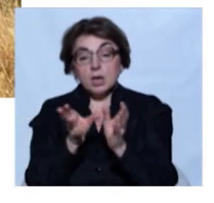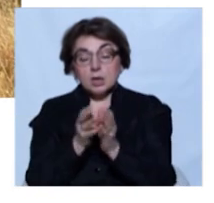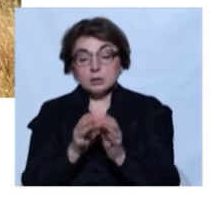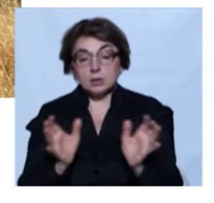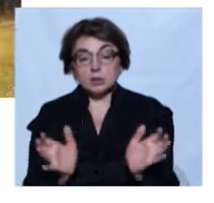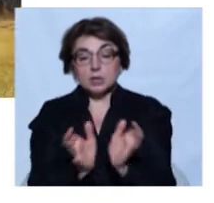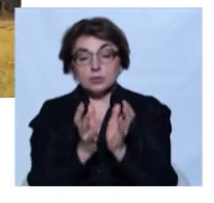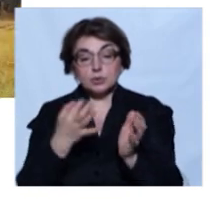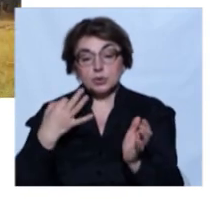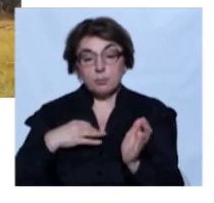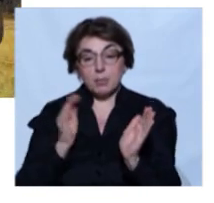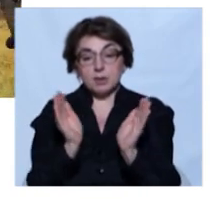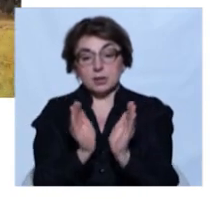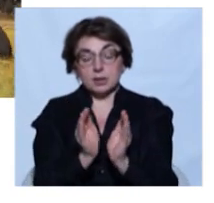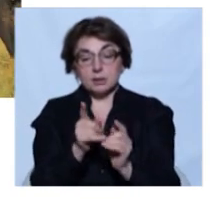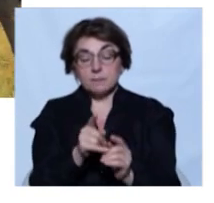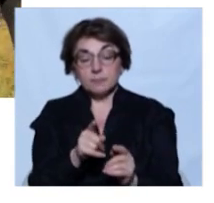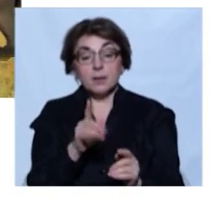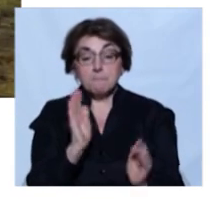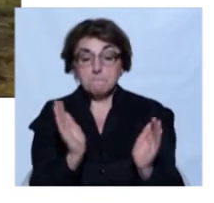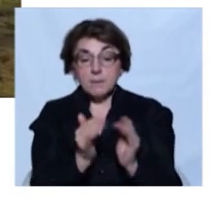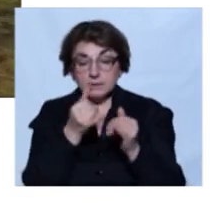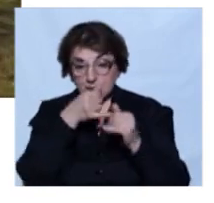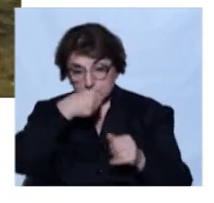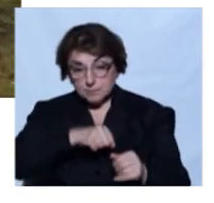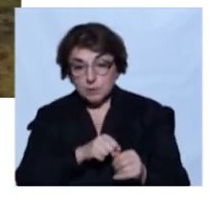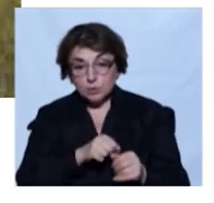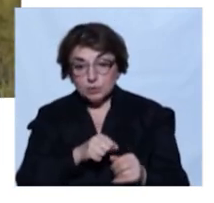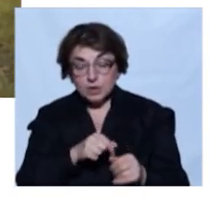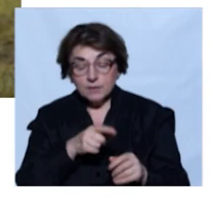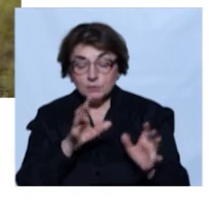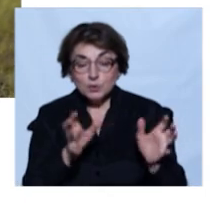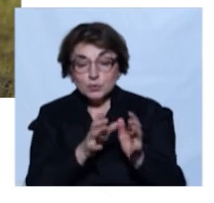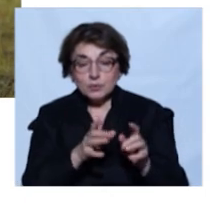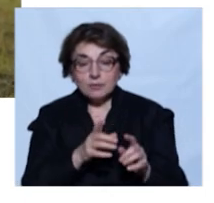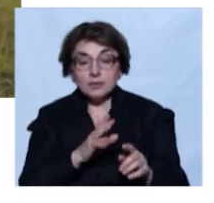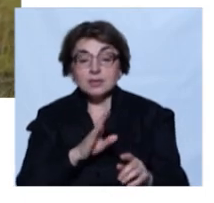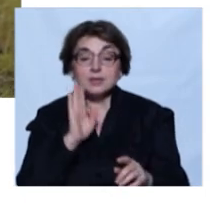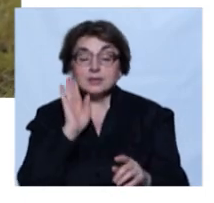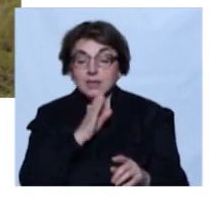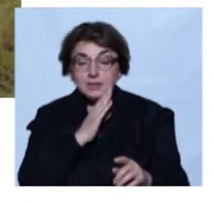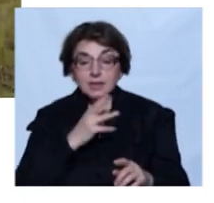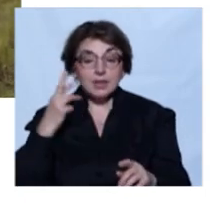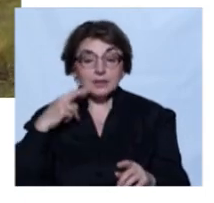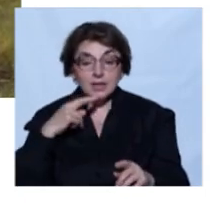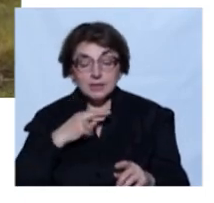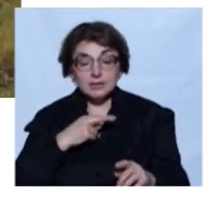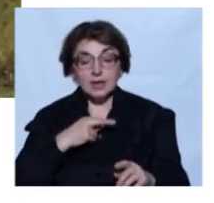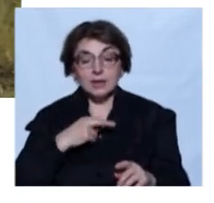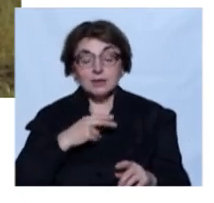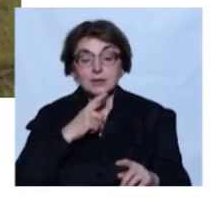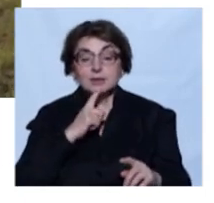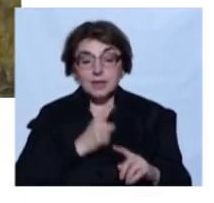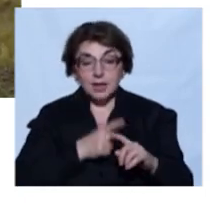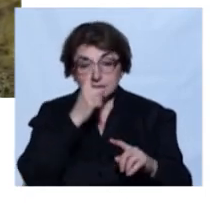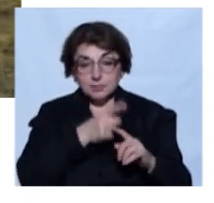ნაშიერზე. პატარა სპილოზე ზრუნავს დედა, დეიდა და დაძმებიც კი ზრუნავენ მასზე. ლომებიც ასევე